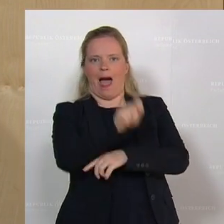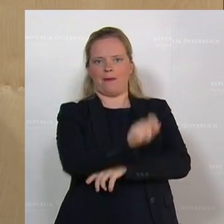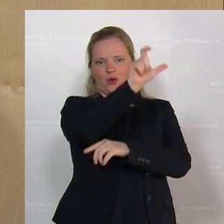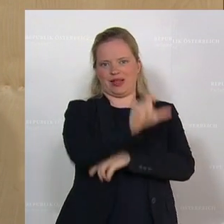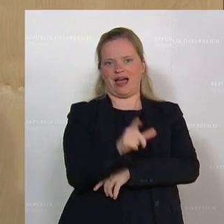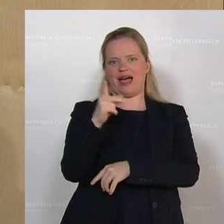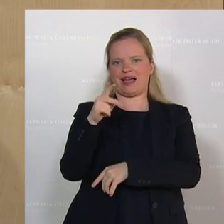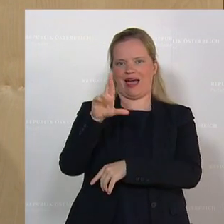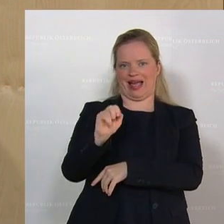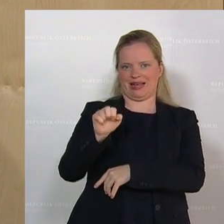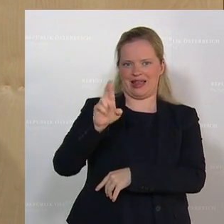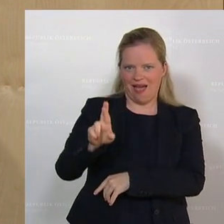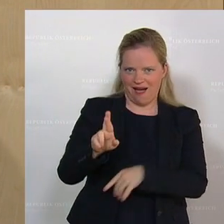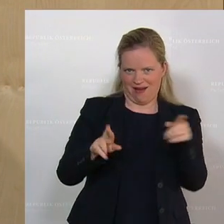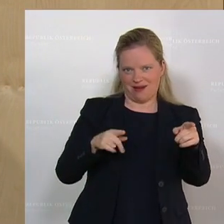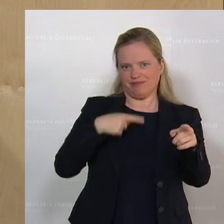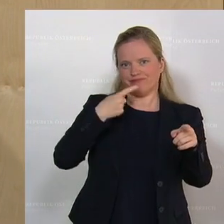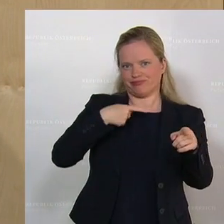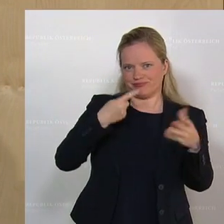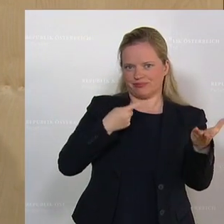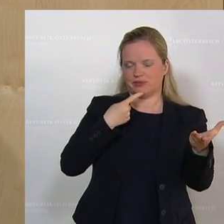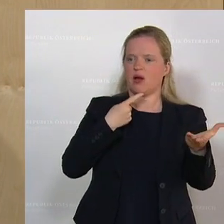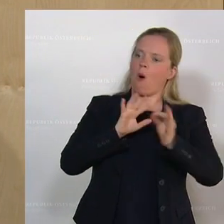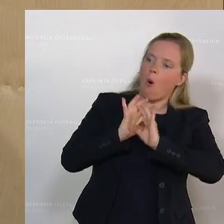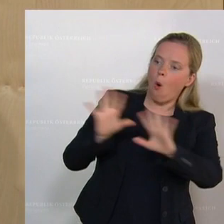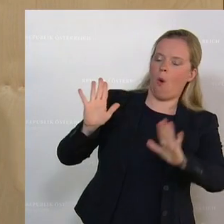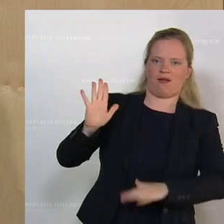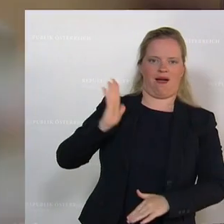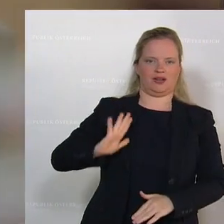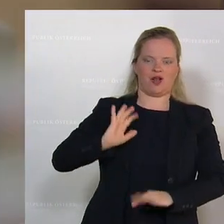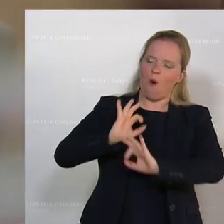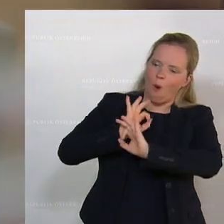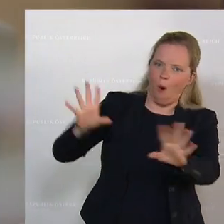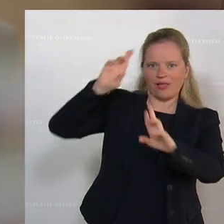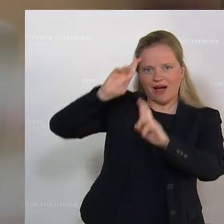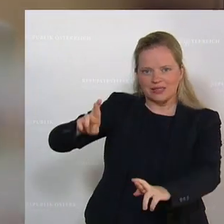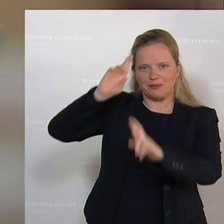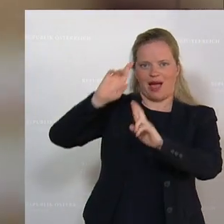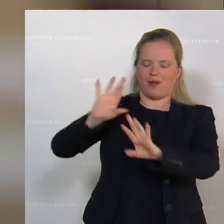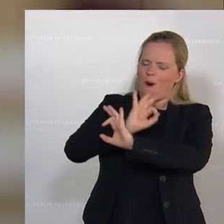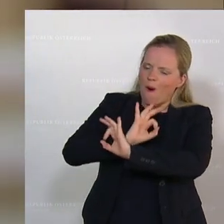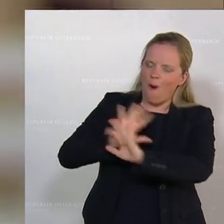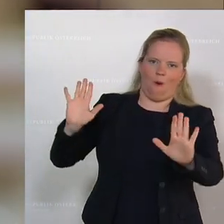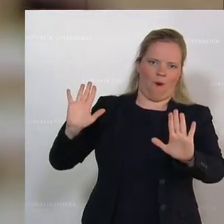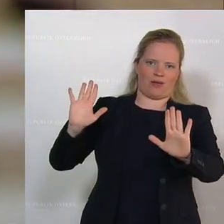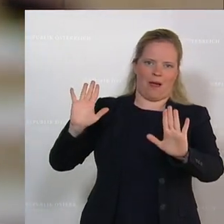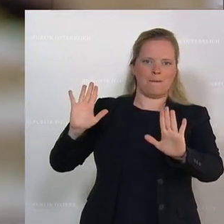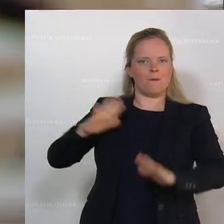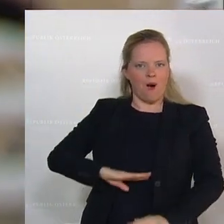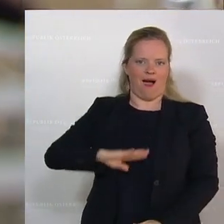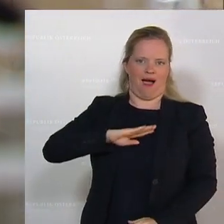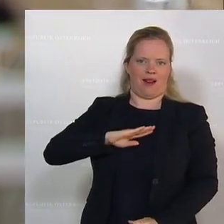ausgewählt, die dann über andere sagen, ohne Anstand, ohne Respekt, ohne Moral, das ist Ihr